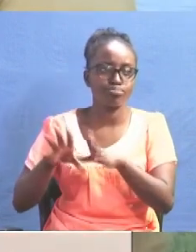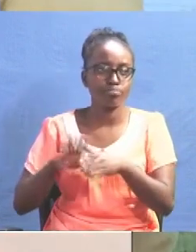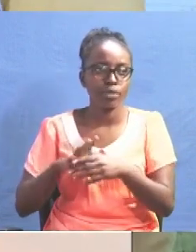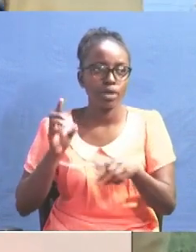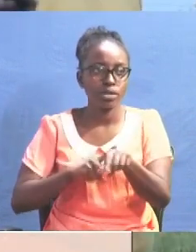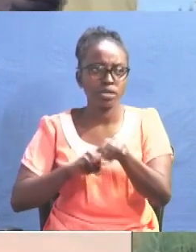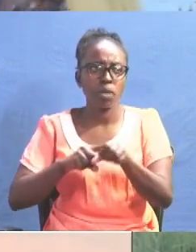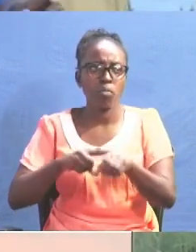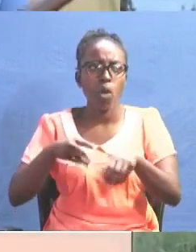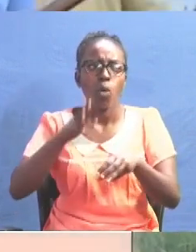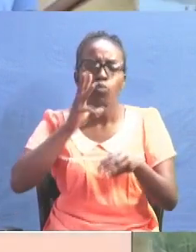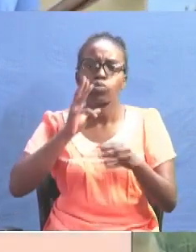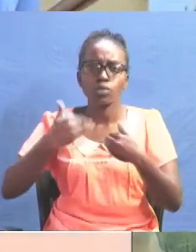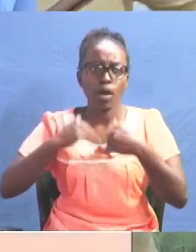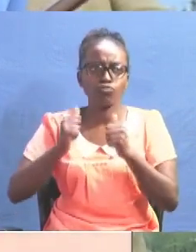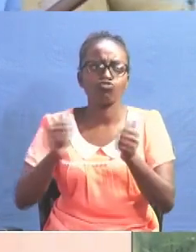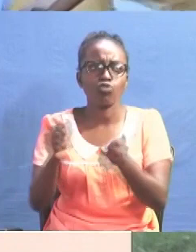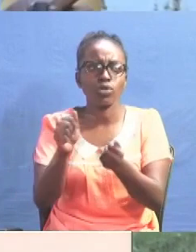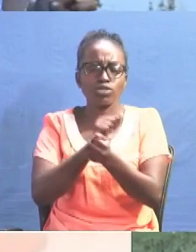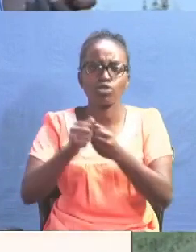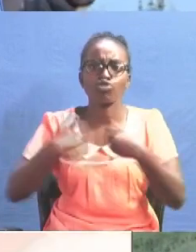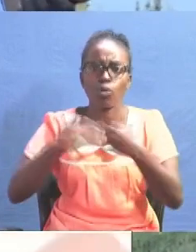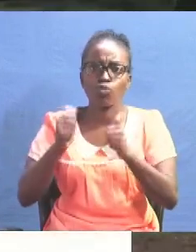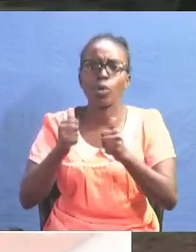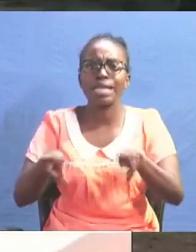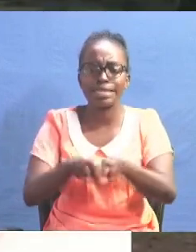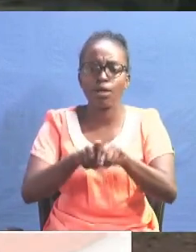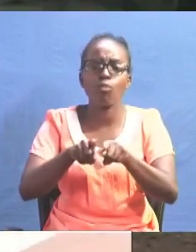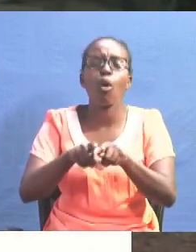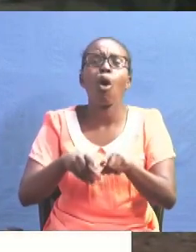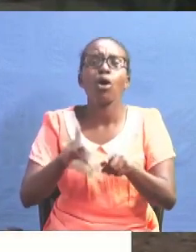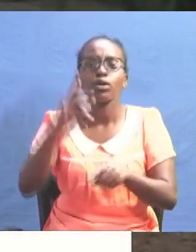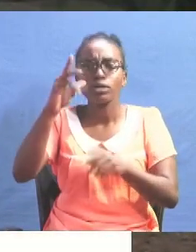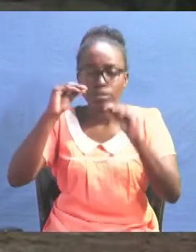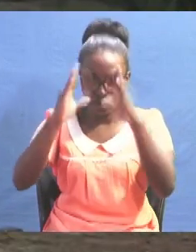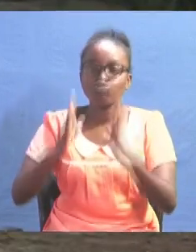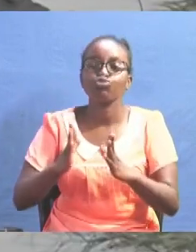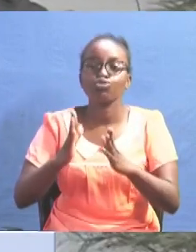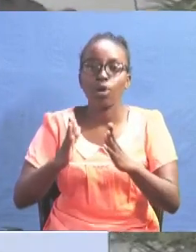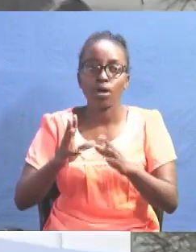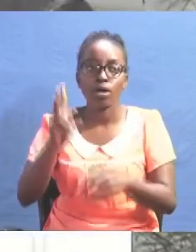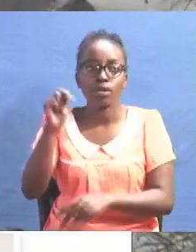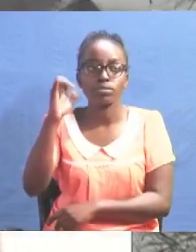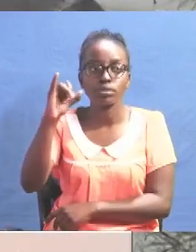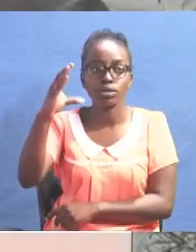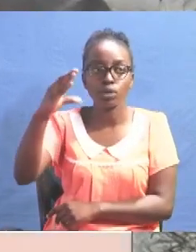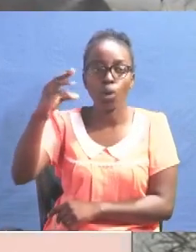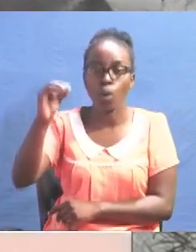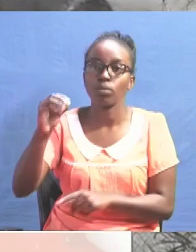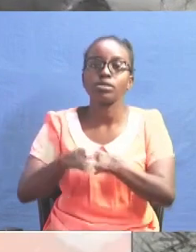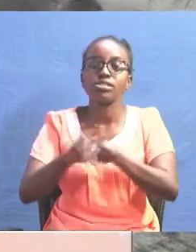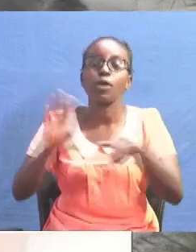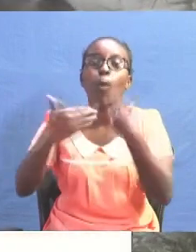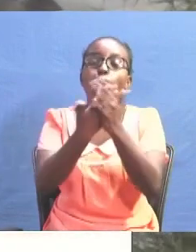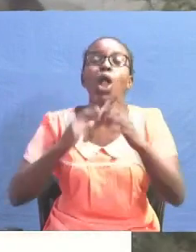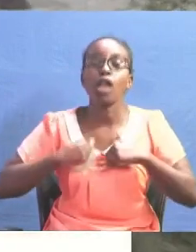la simanzi limetanda katika familia ya mwalimu mwenye umri wa miaka 29 Nicholas Kipkoril Ngetich, mwalimu wa shule ya upili ya wasichana